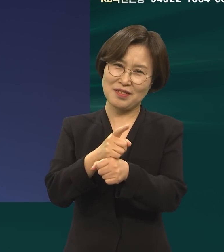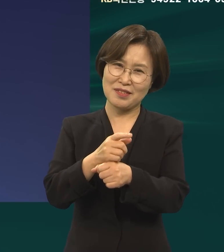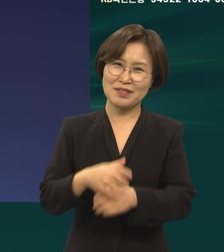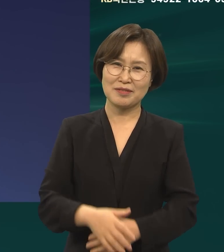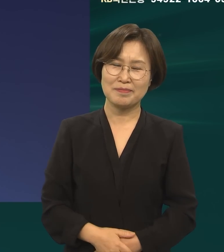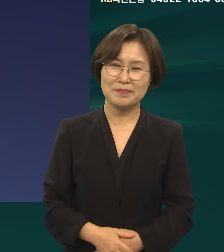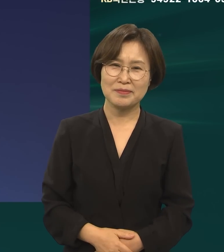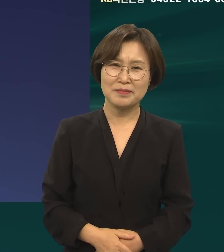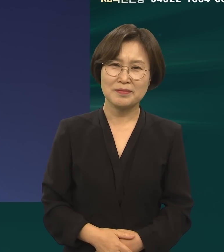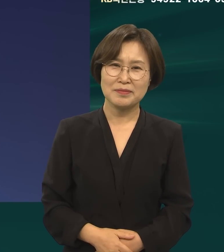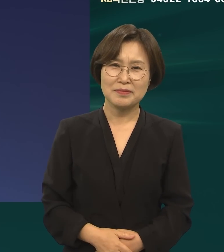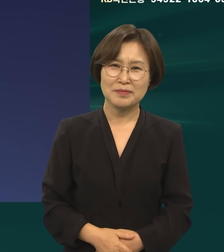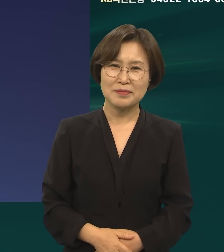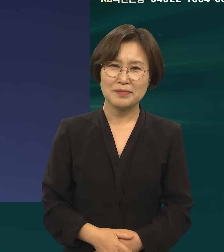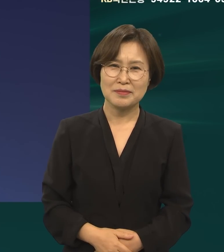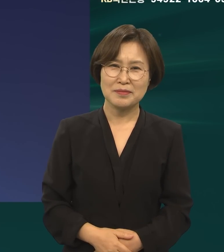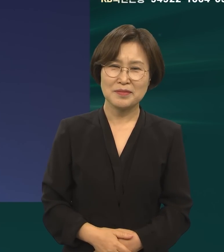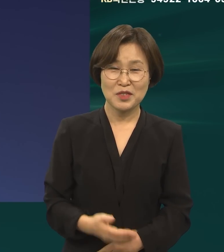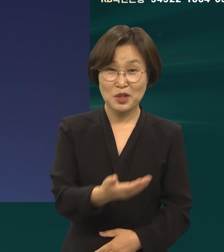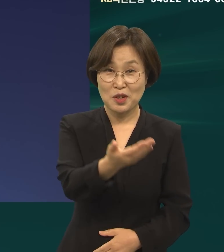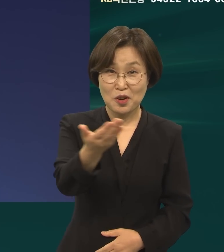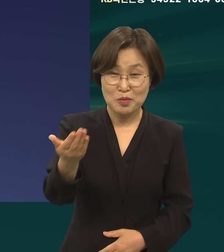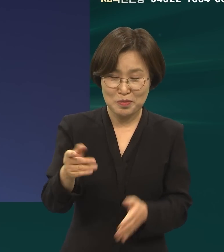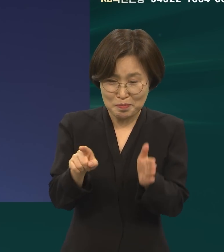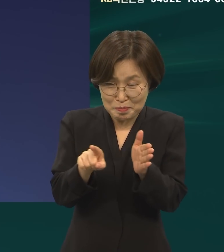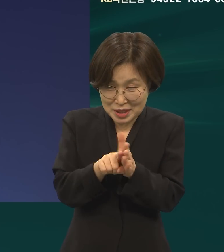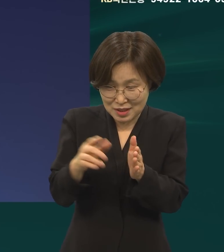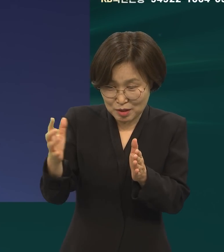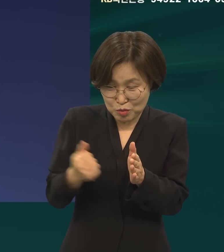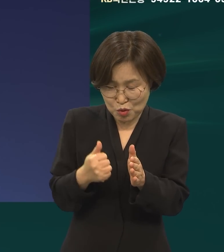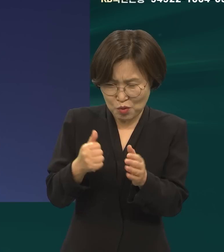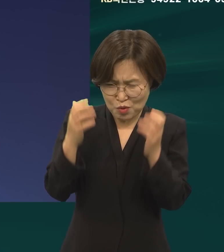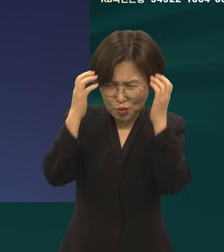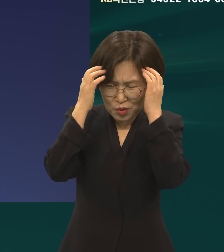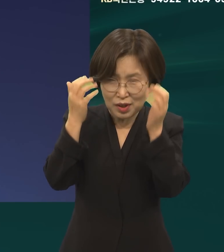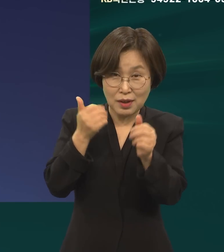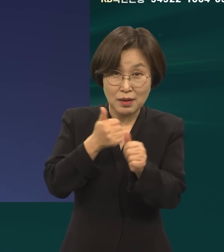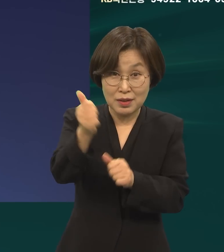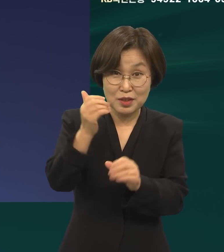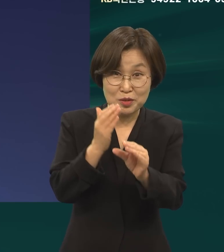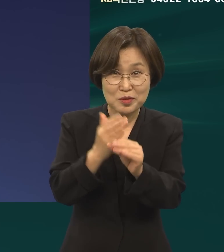여러분, 정말 믿음으로 고난을 이기고 있습니까?